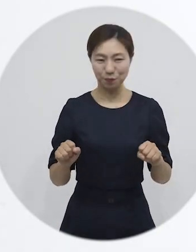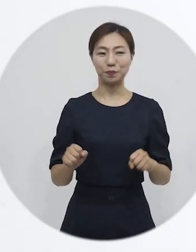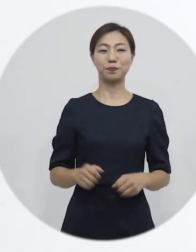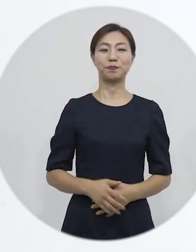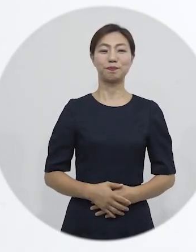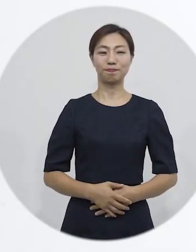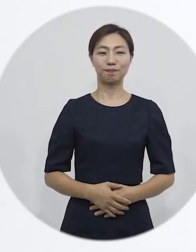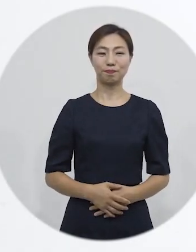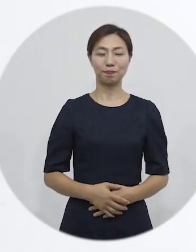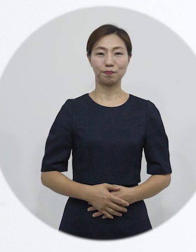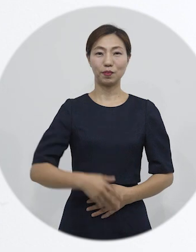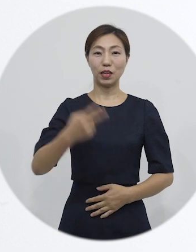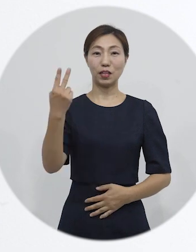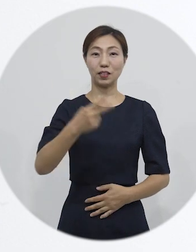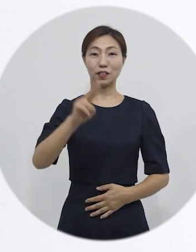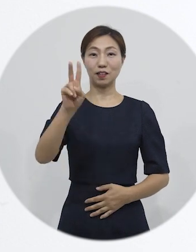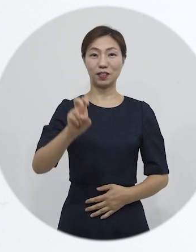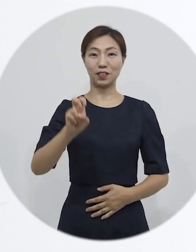안녕하세요.